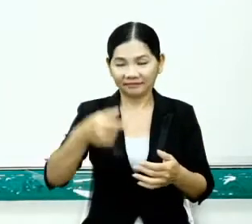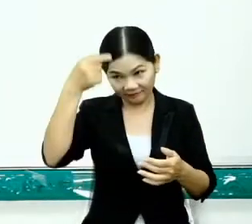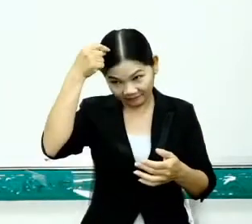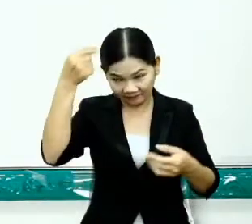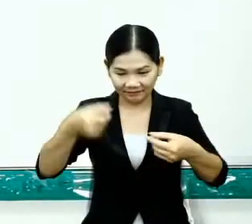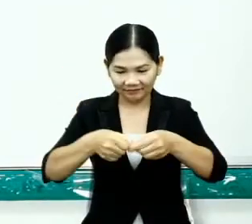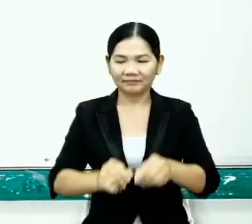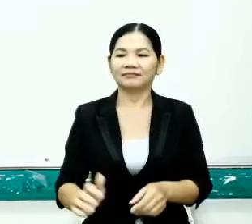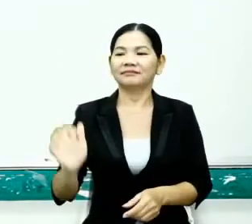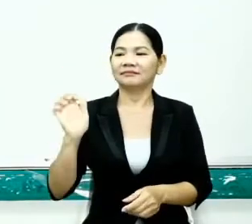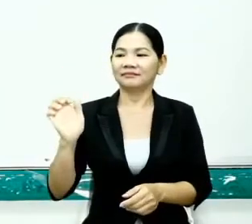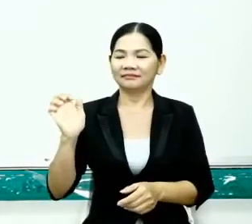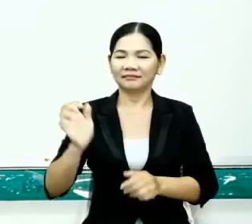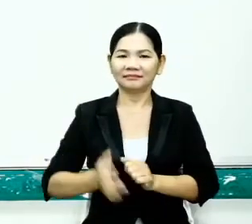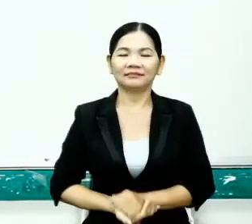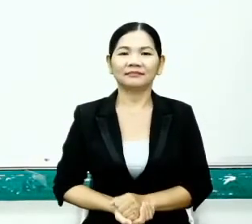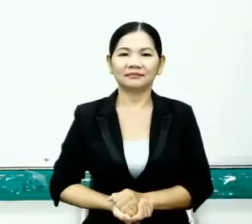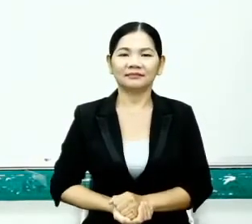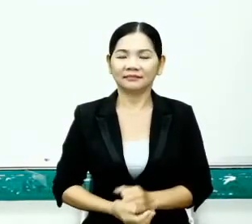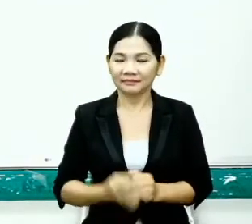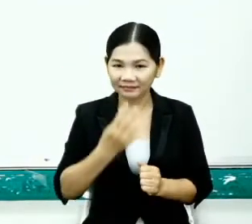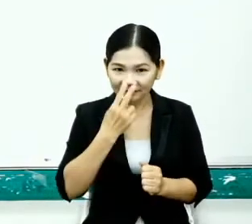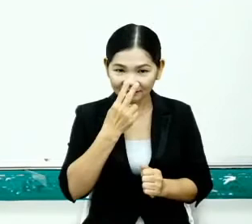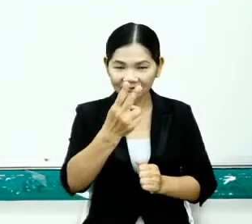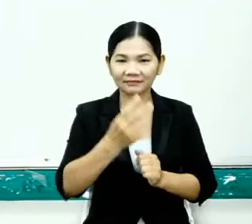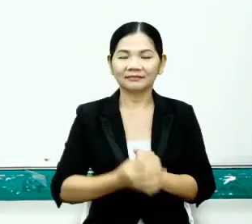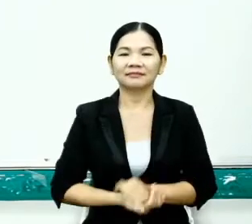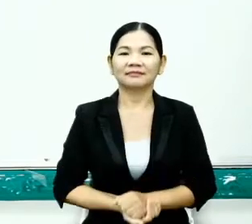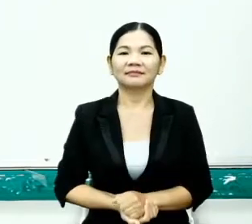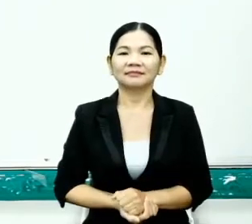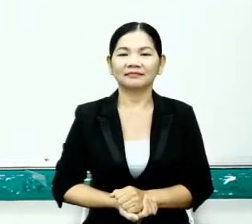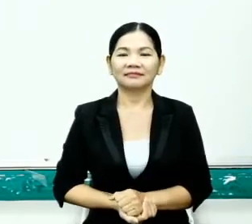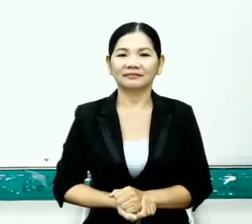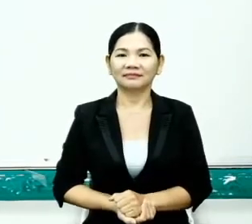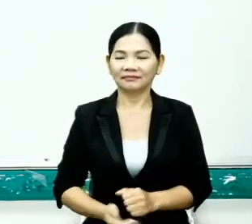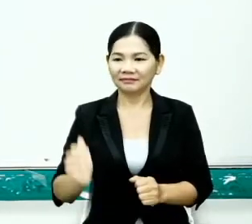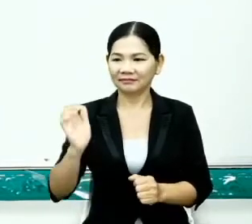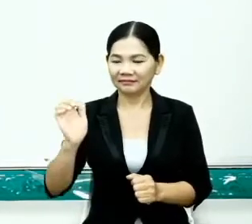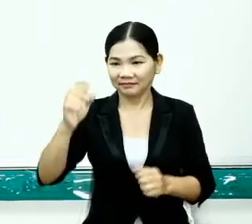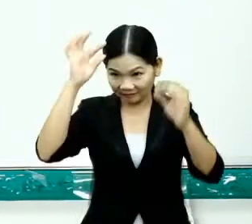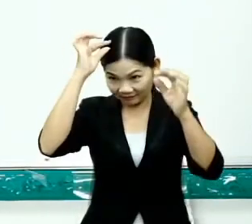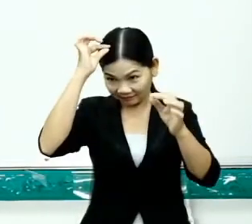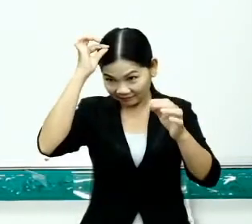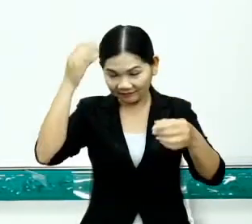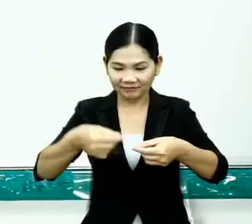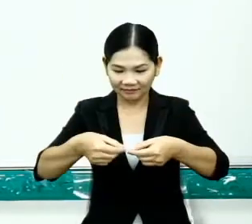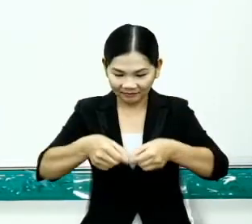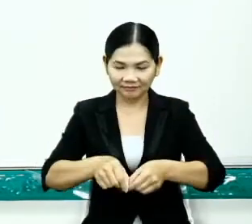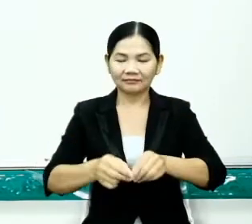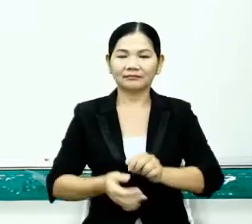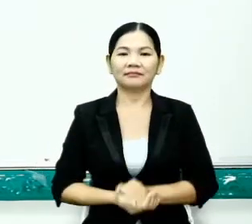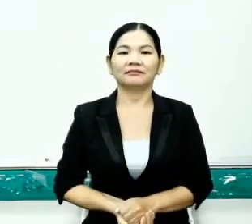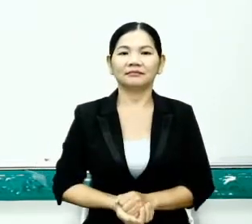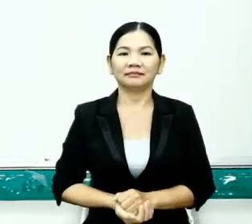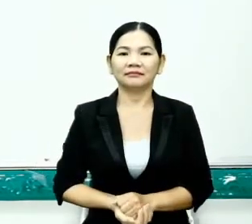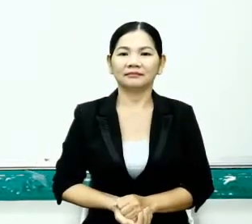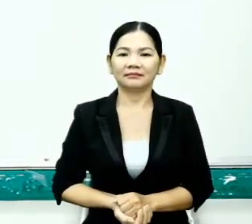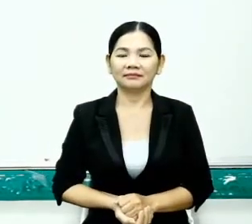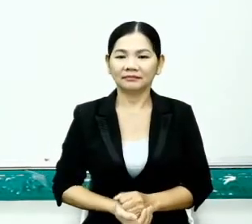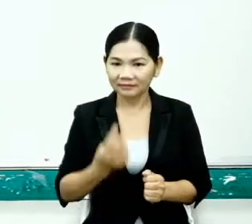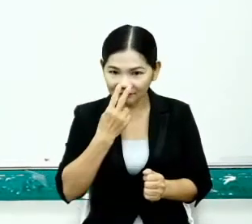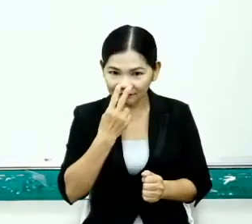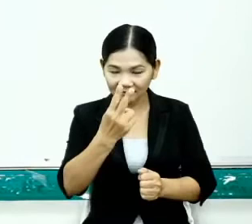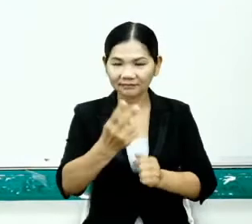ចៃមានសូដើមចកូនស្ដាប់ម្ដងទៀតពាក្យចៃមានសូដើមចឥឡូវកូនកូនចាំប